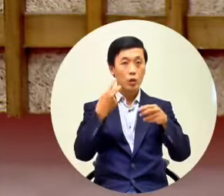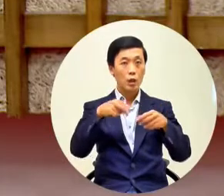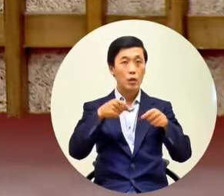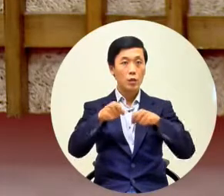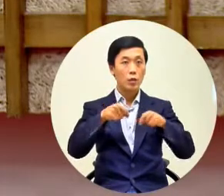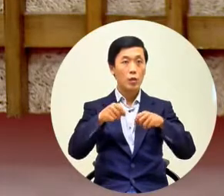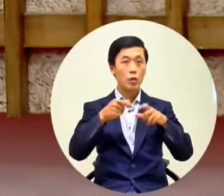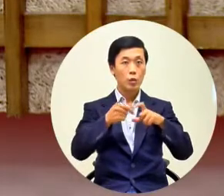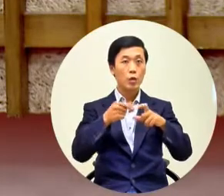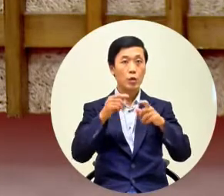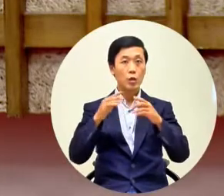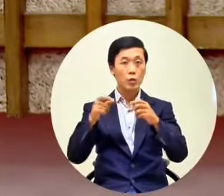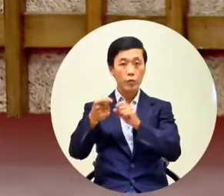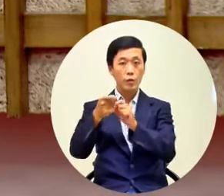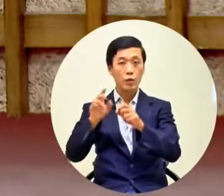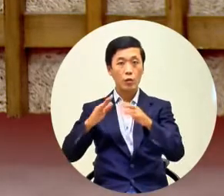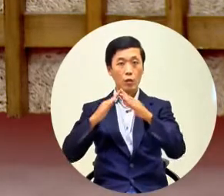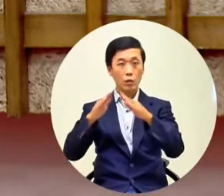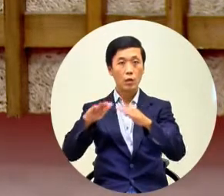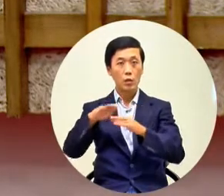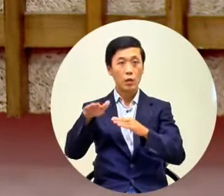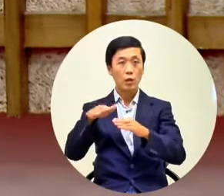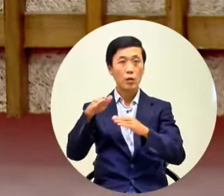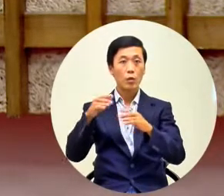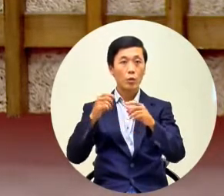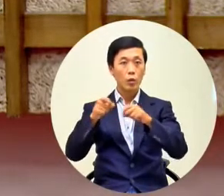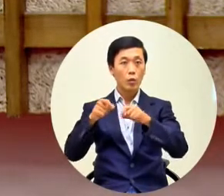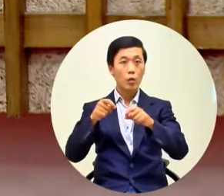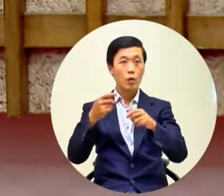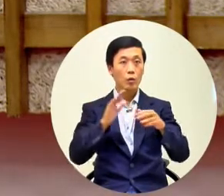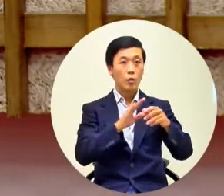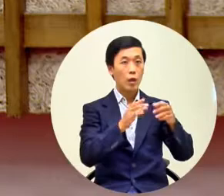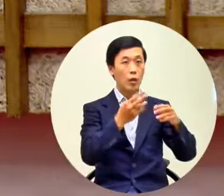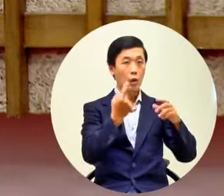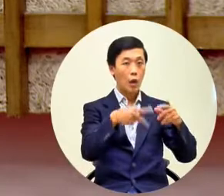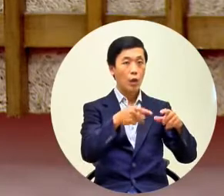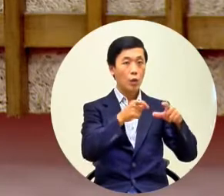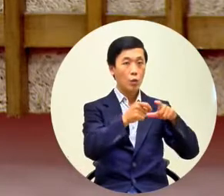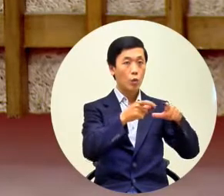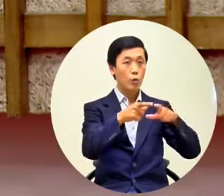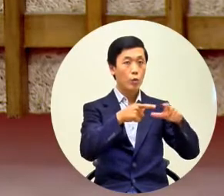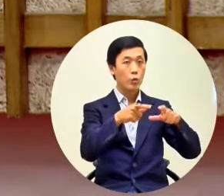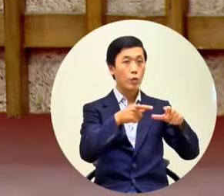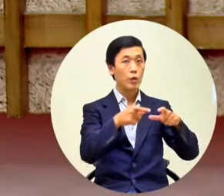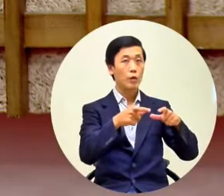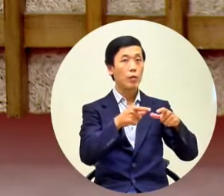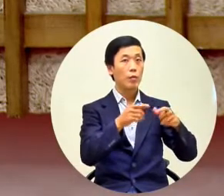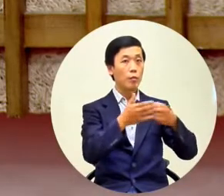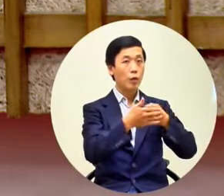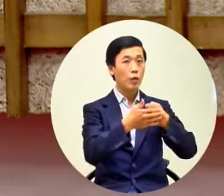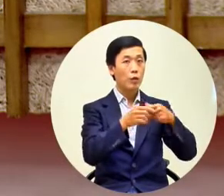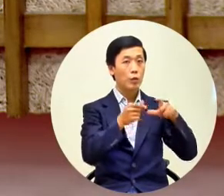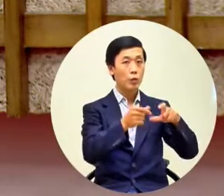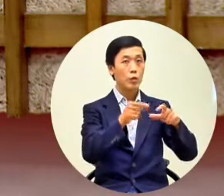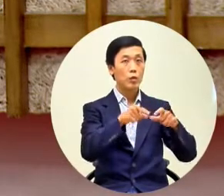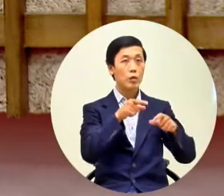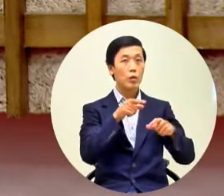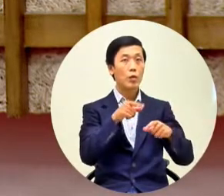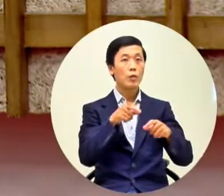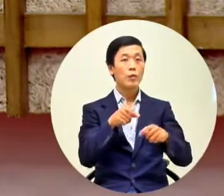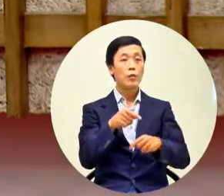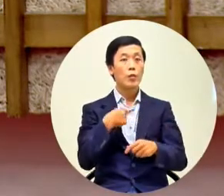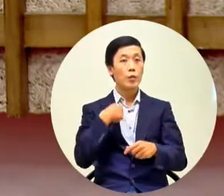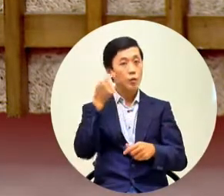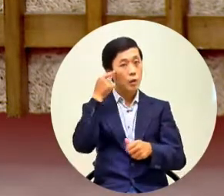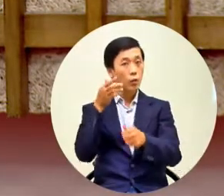建等等的。那这里也有这样的公园保存区，哦，兼公园使用，这是都发局提供的资料。那我想请